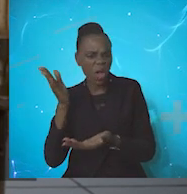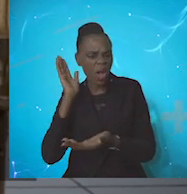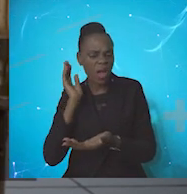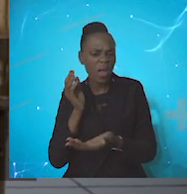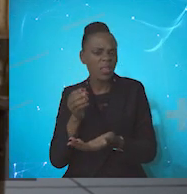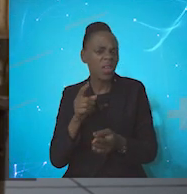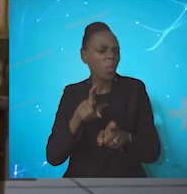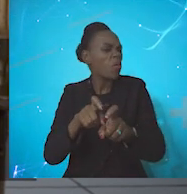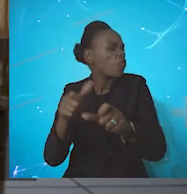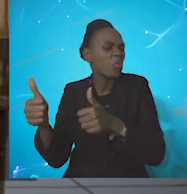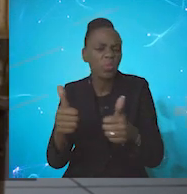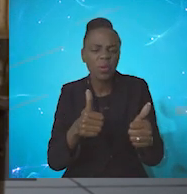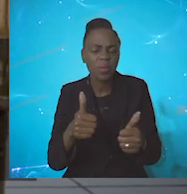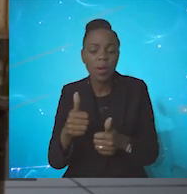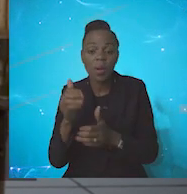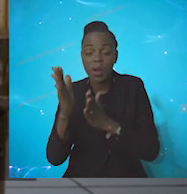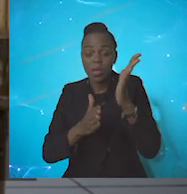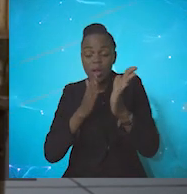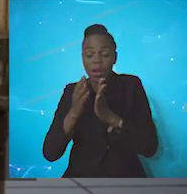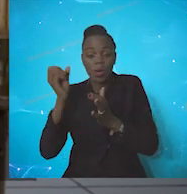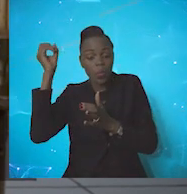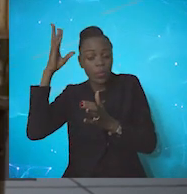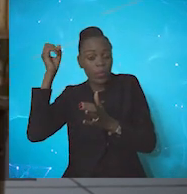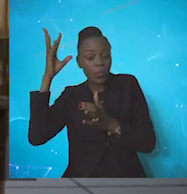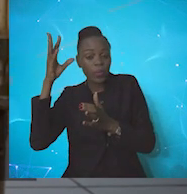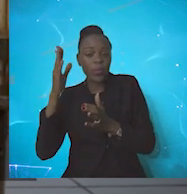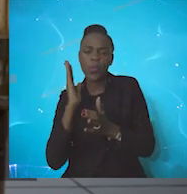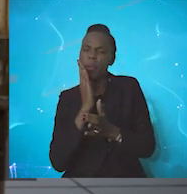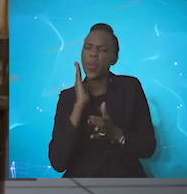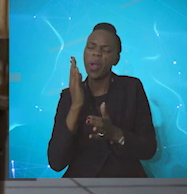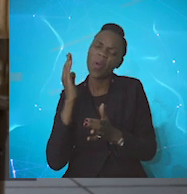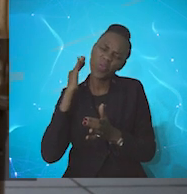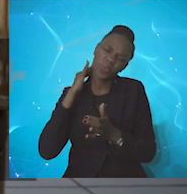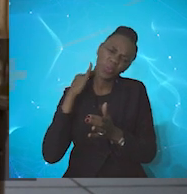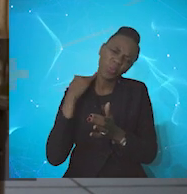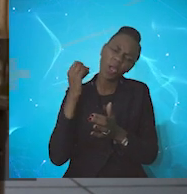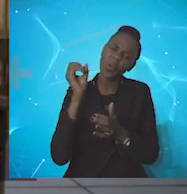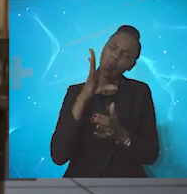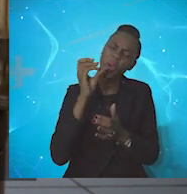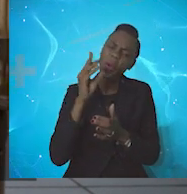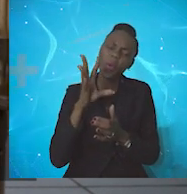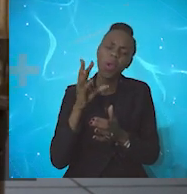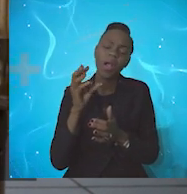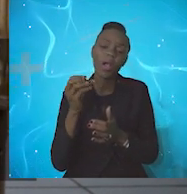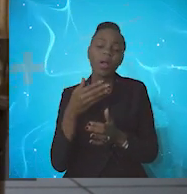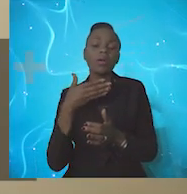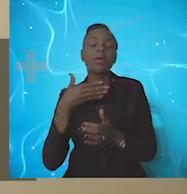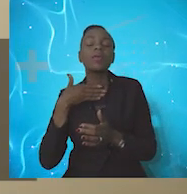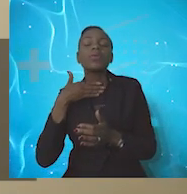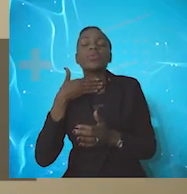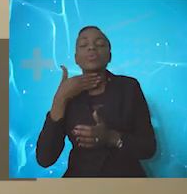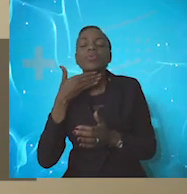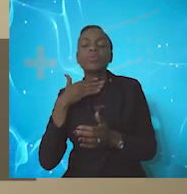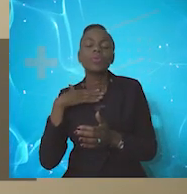zimene ndafotokoza zija kuti kauti nthathupi munthu upweteka khosi upweteka kusanza khosi maso kumamva kupweteka kamayang'ana